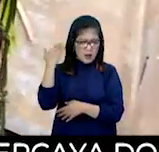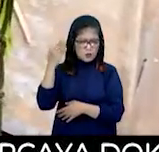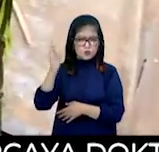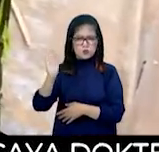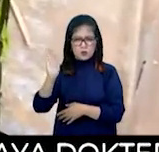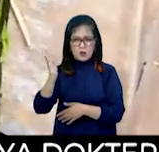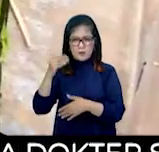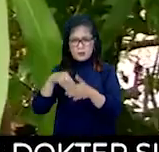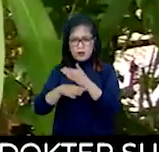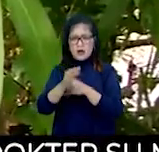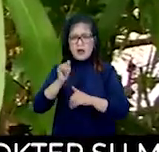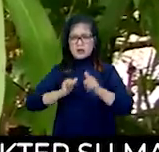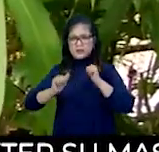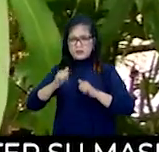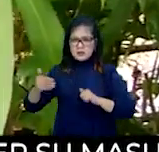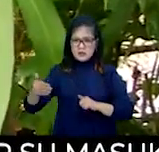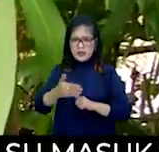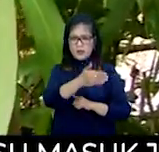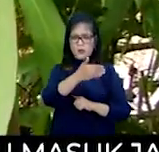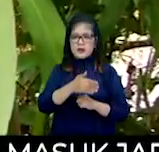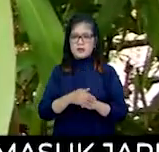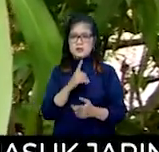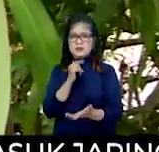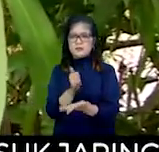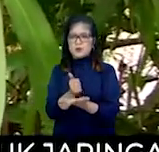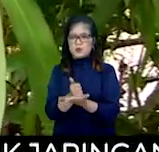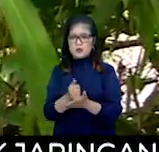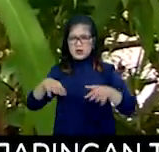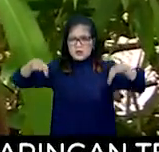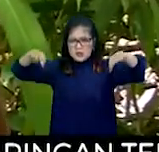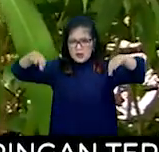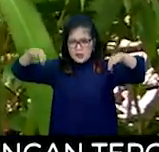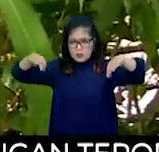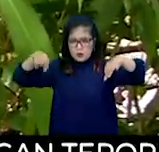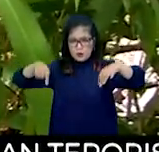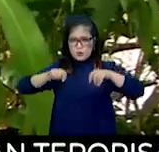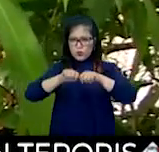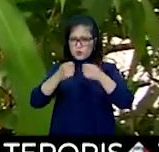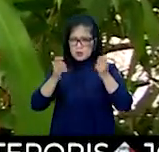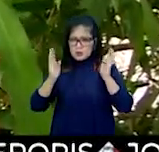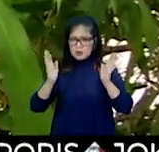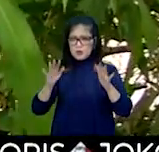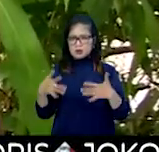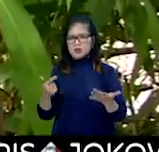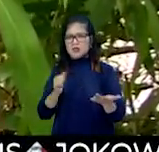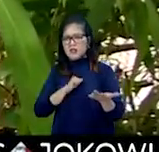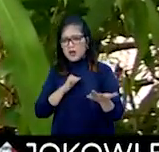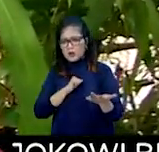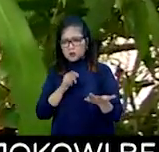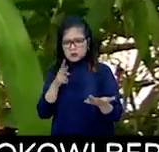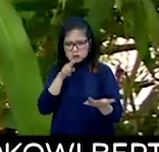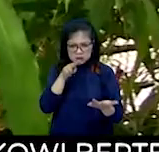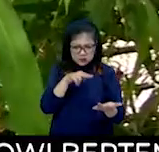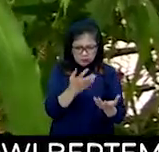untuk beraktivitas. Kan udah nggak layak nih, Bu. Ya, perasaan sih takut, tapi sebaru jalan, sebaru lihat yang mana yang bolong, mana yang enggak,